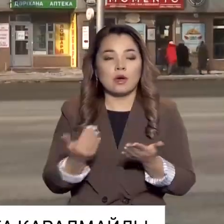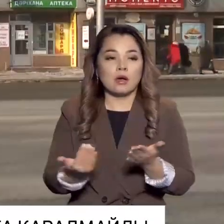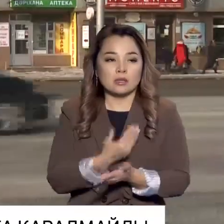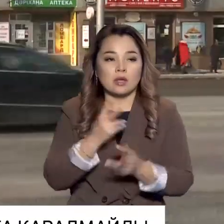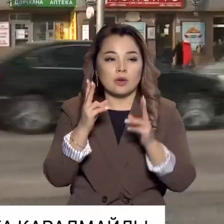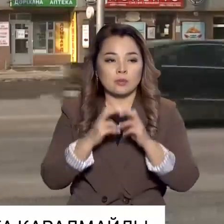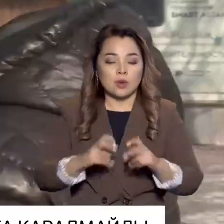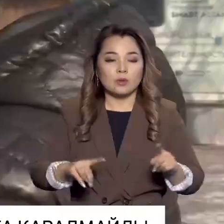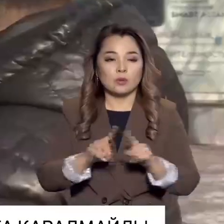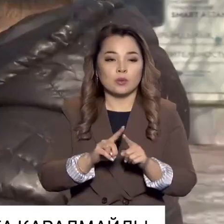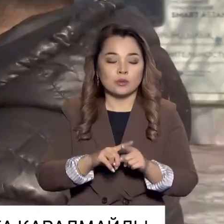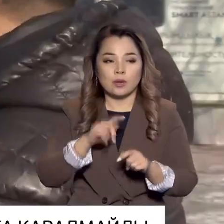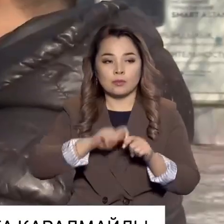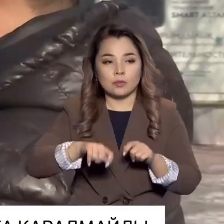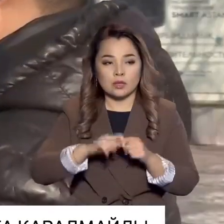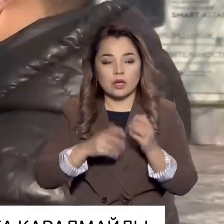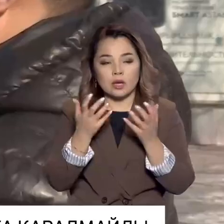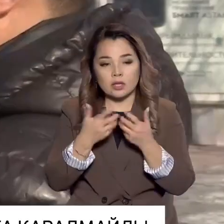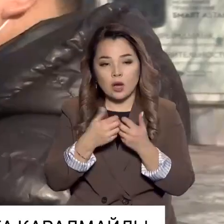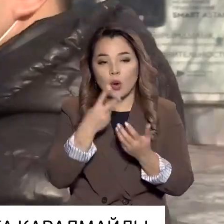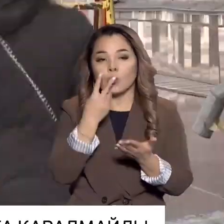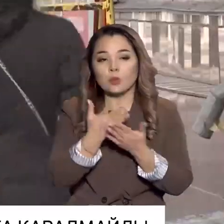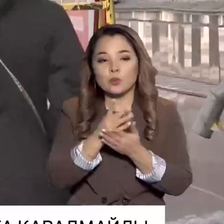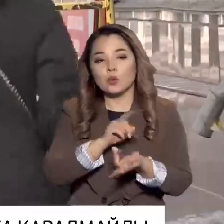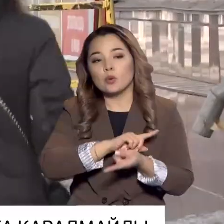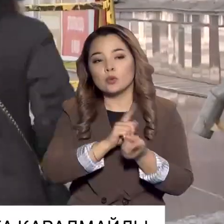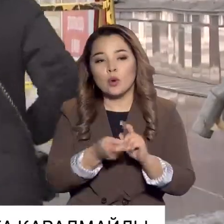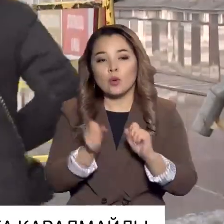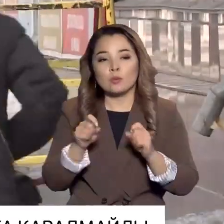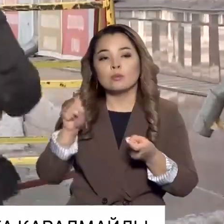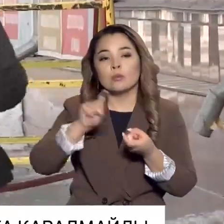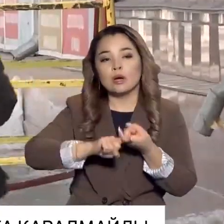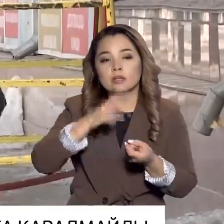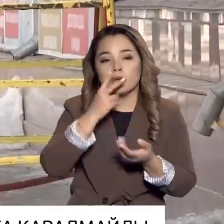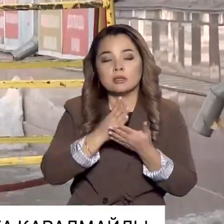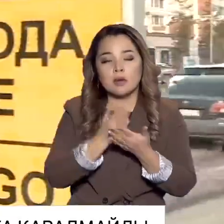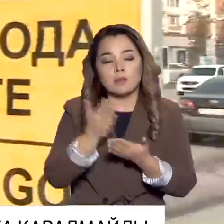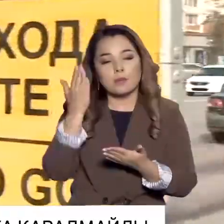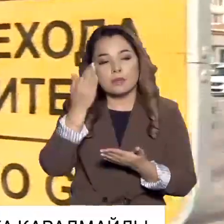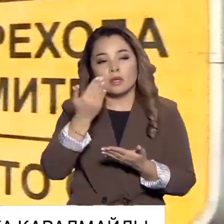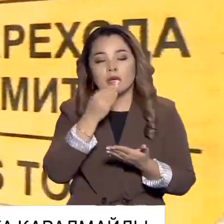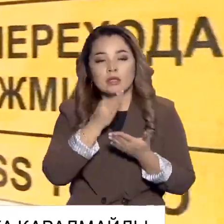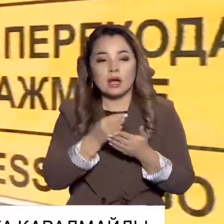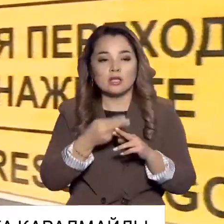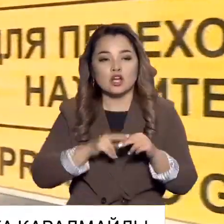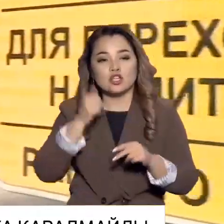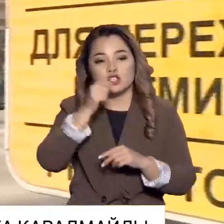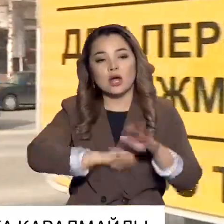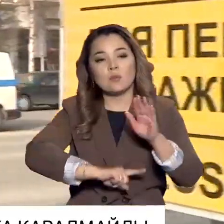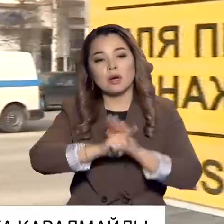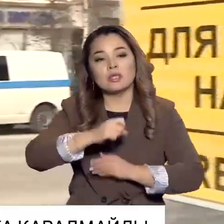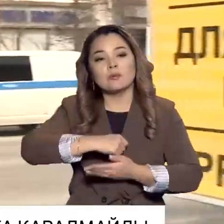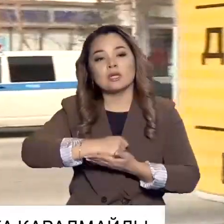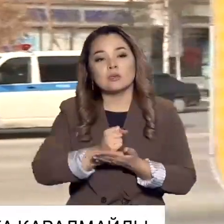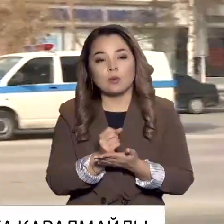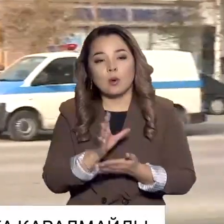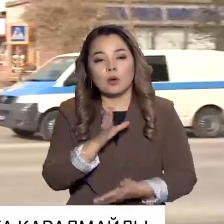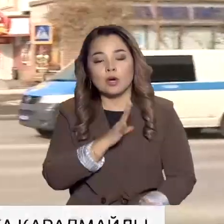есептеу бұған дейін айтылған бірнеше көрсеткіштің өзгеруіне байланысты. Бұл методиканы үкімет жыл басында бекітіп